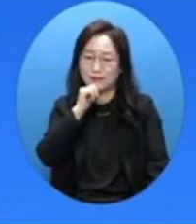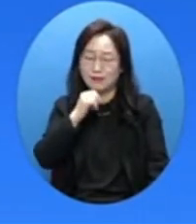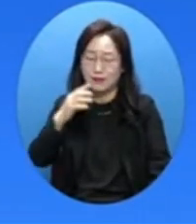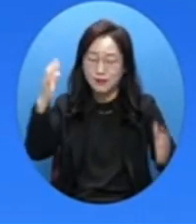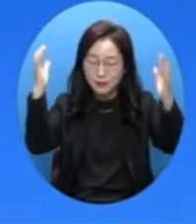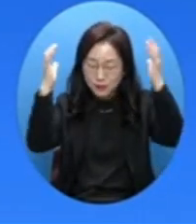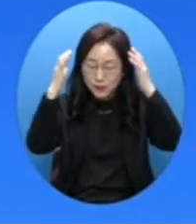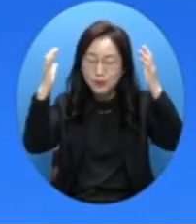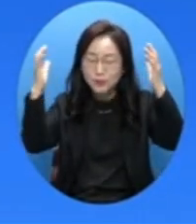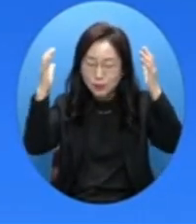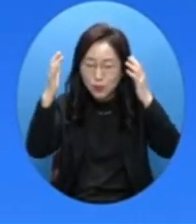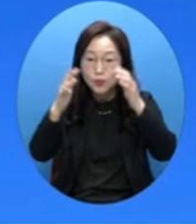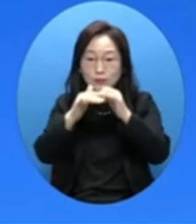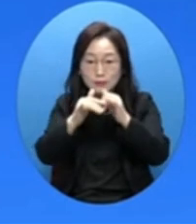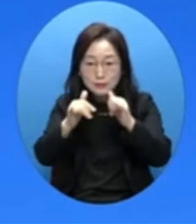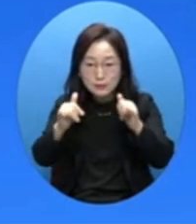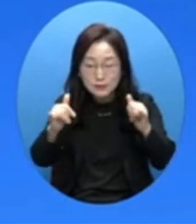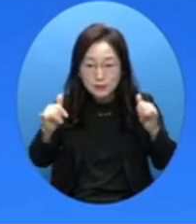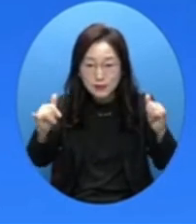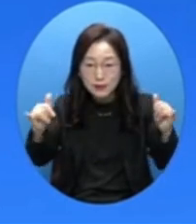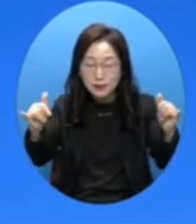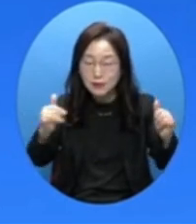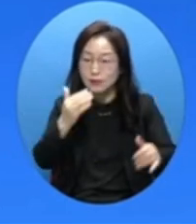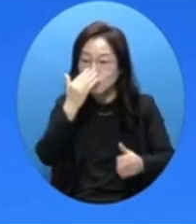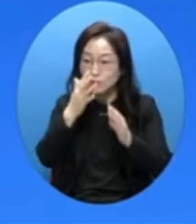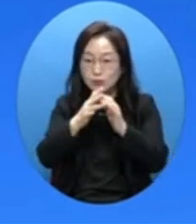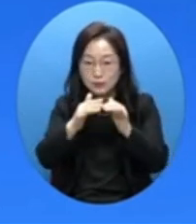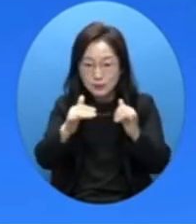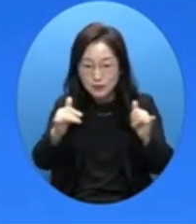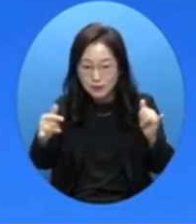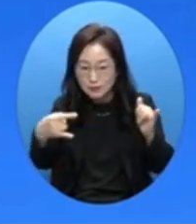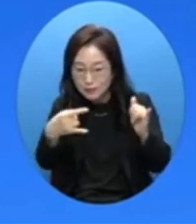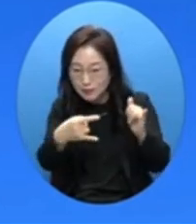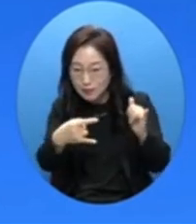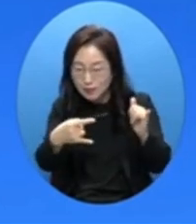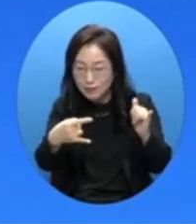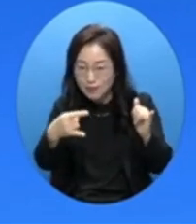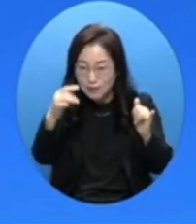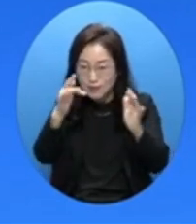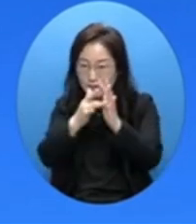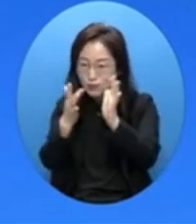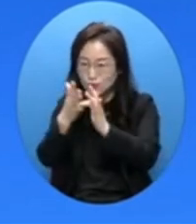고통을 당하는 자들에게, 겸손한 자들에게 사랑을 베풀어 주시고